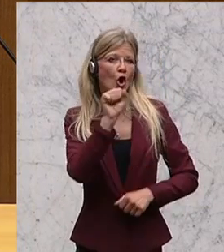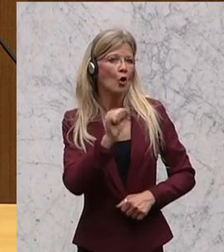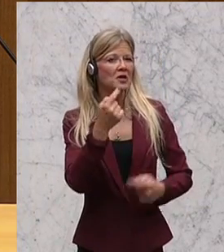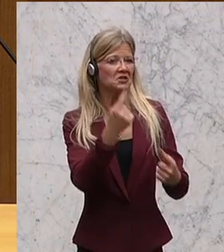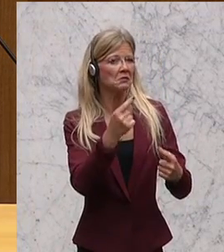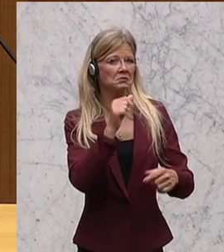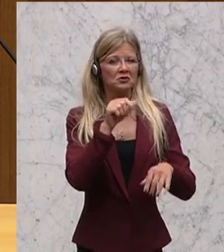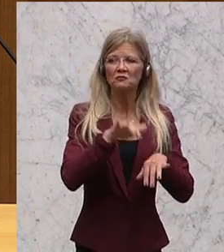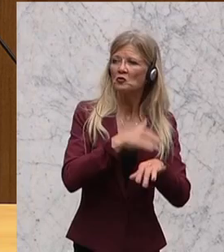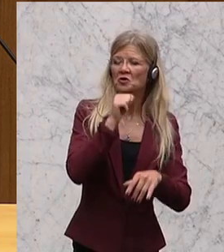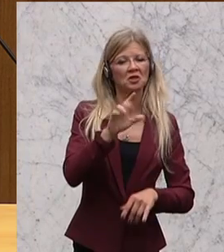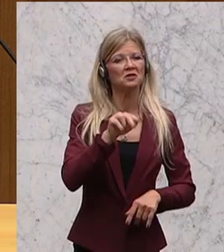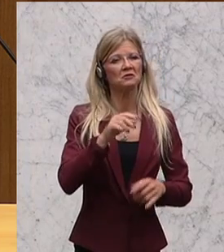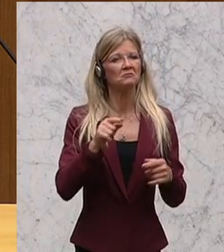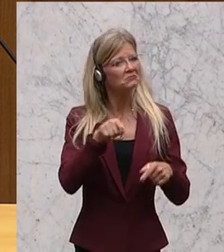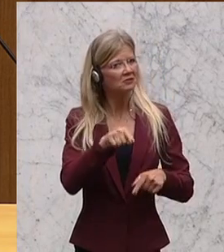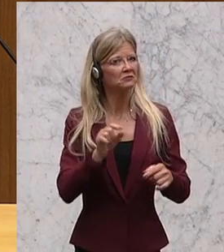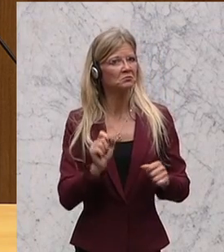auch die